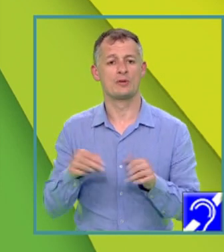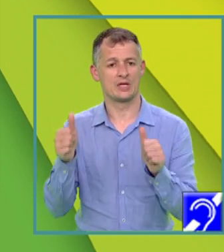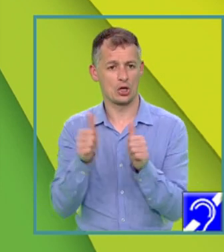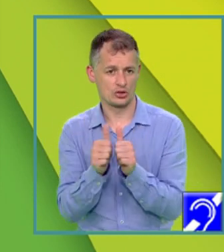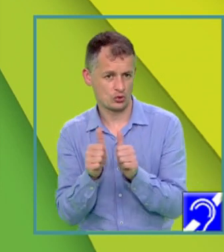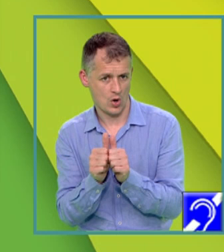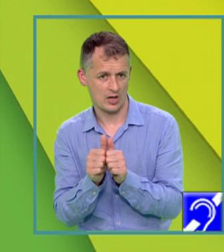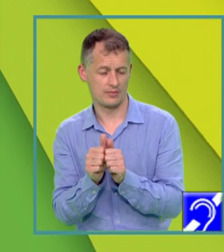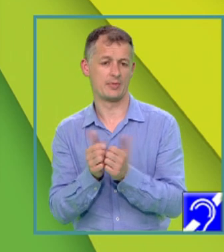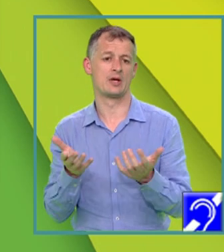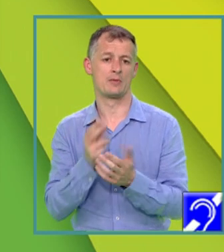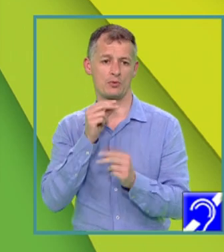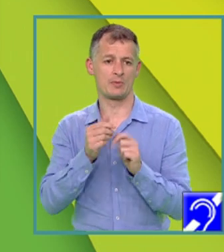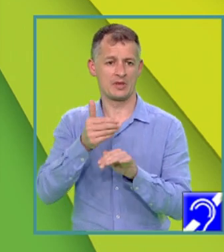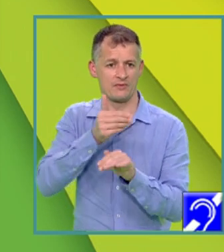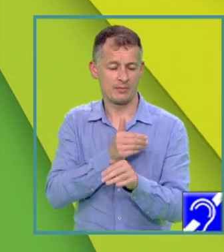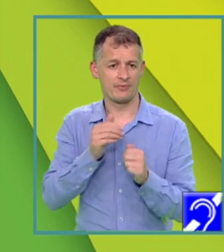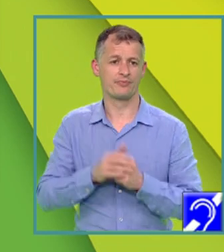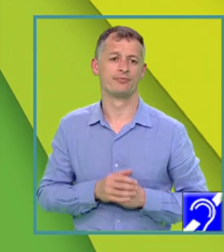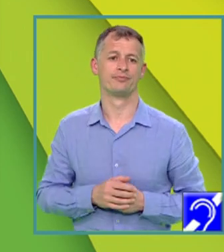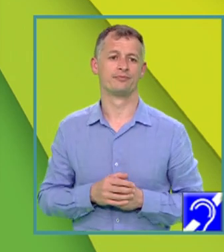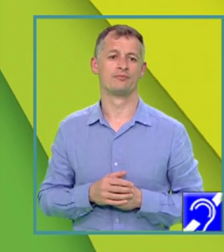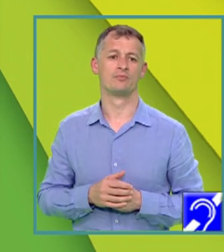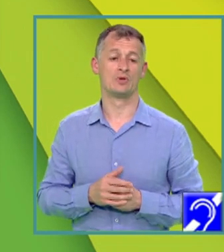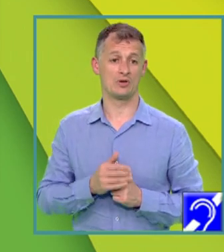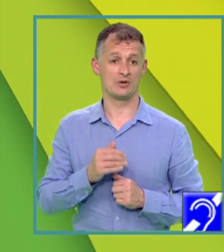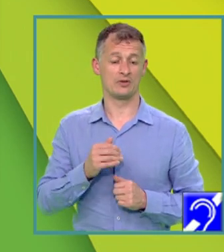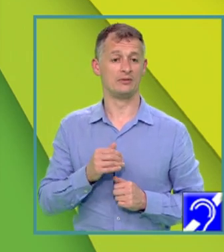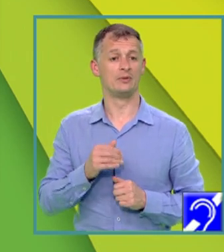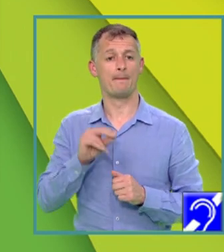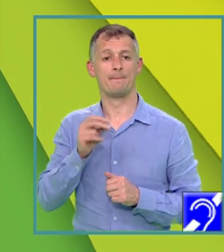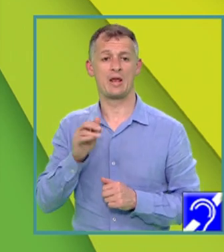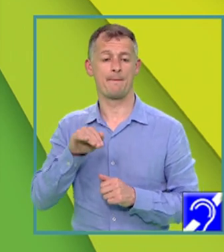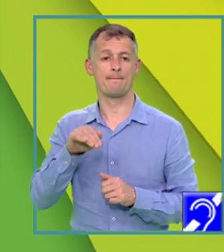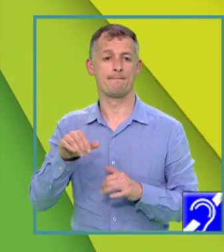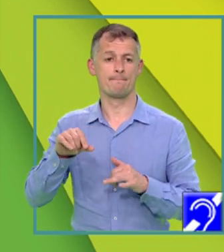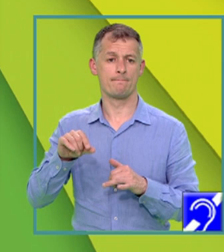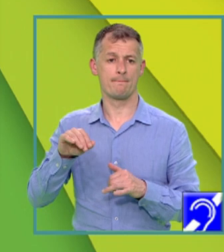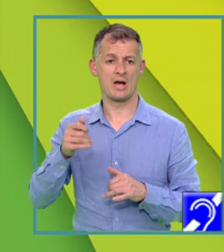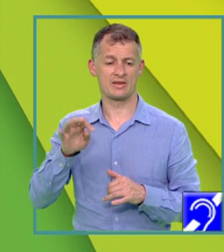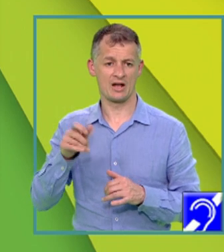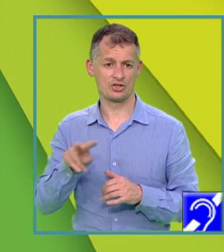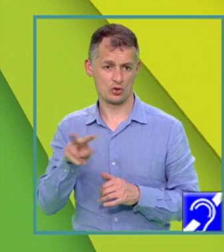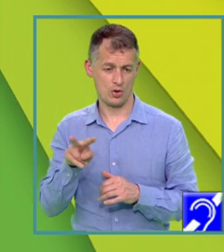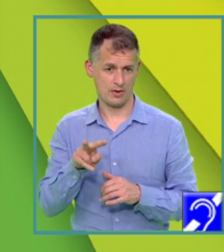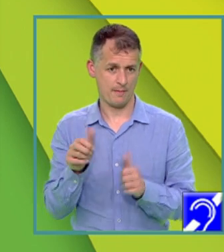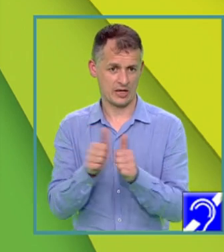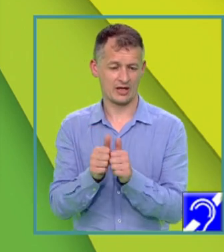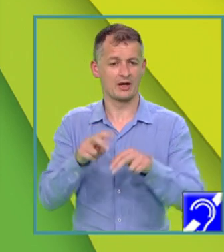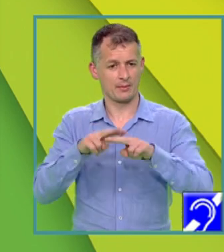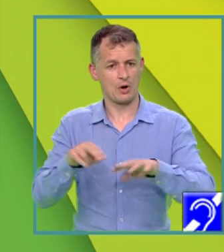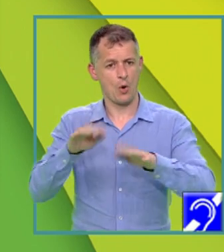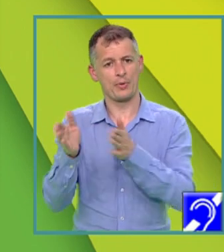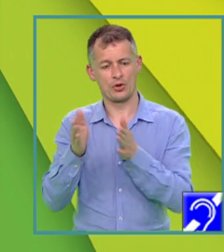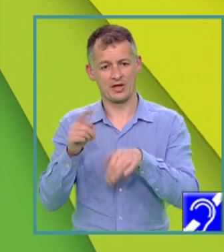care am prezentat-o și mai devreme, face referire la coabitare premaritală, când cei doi parteneri stau o perioadă de timp